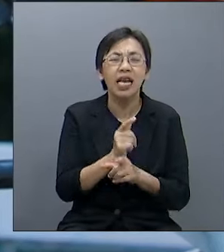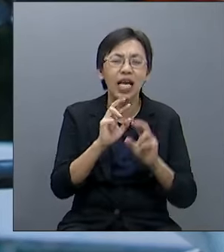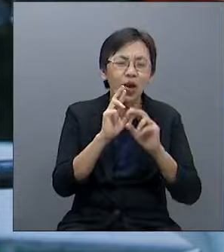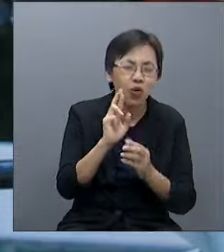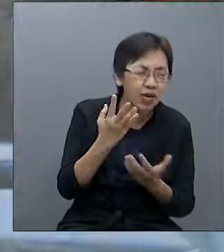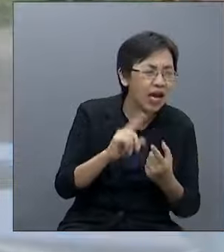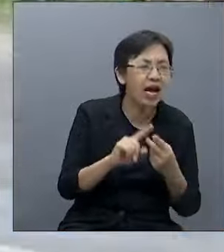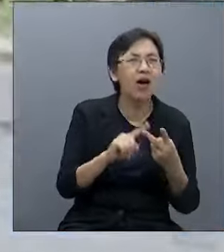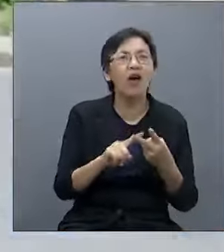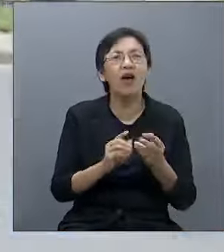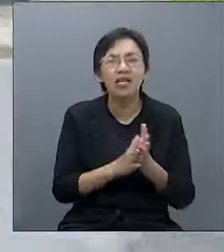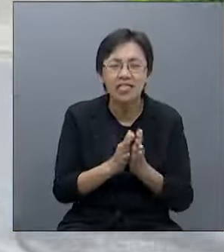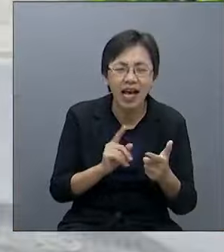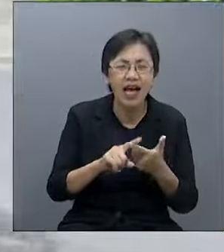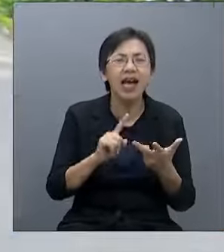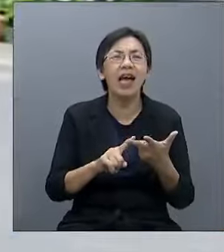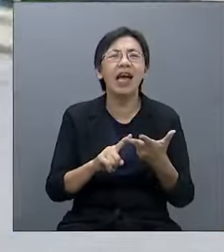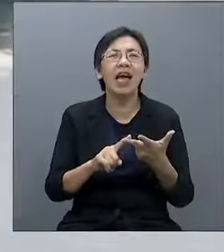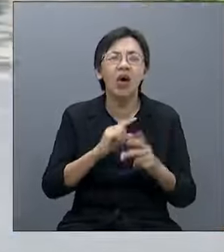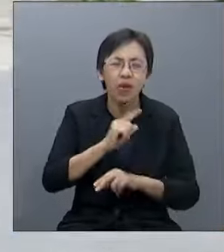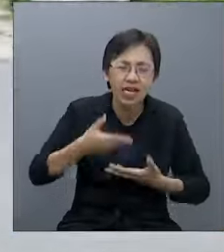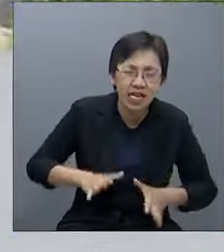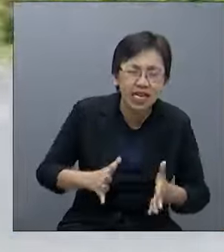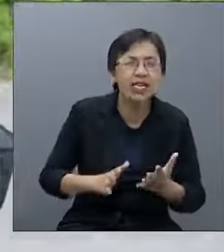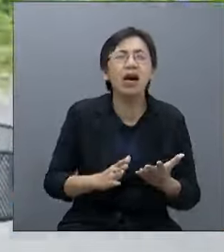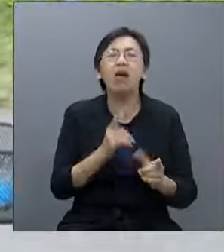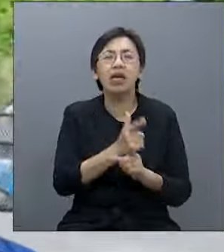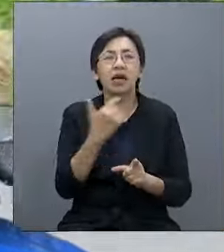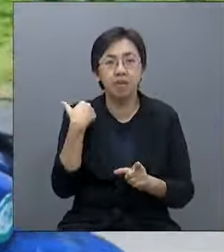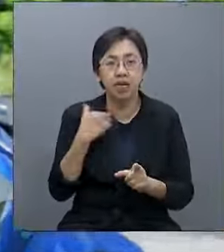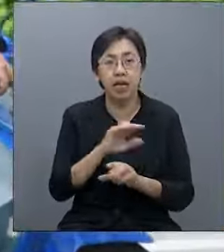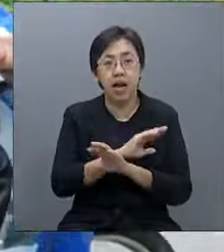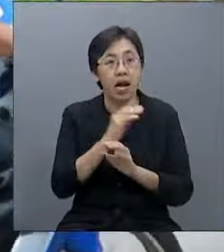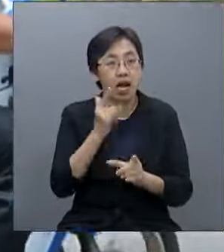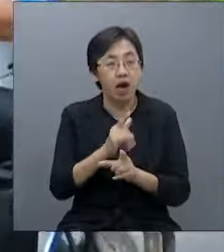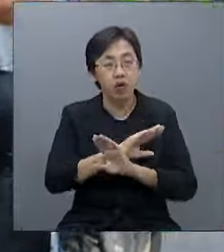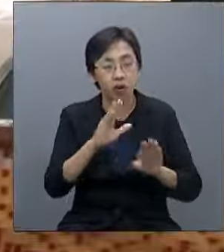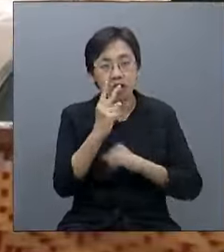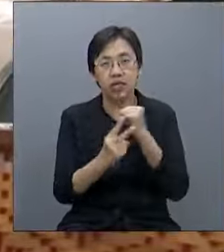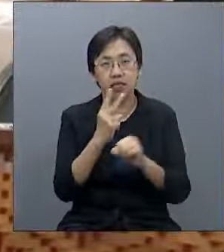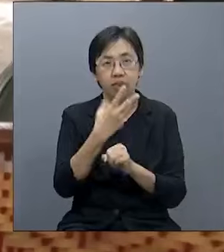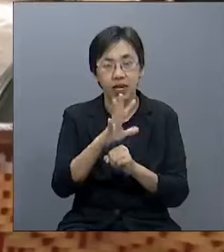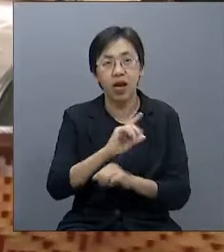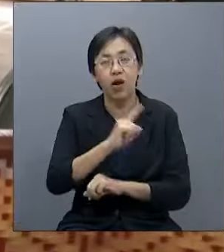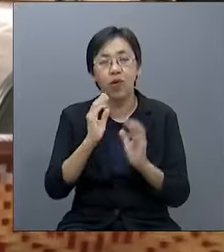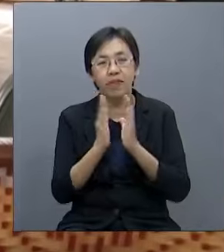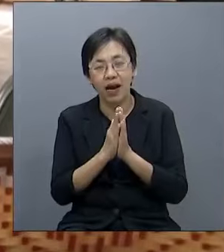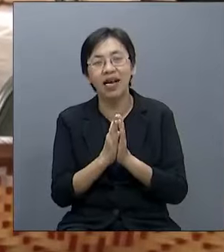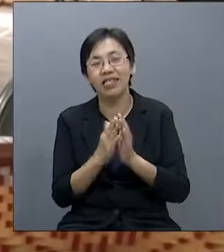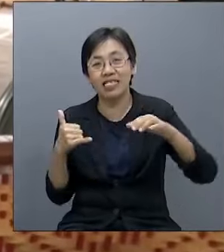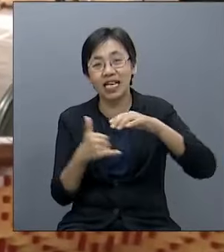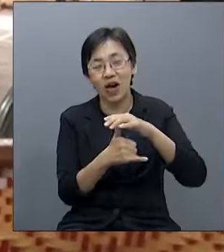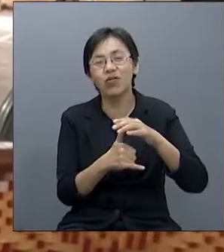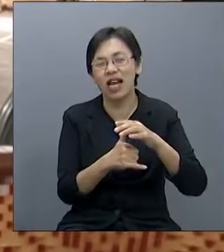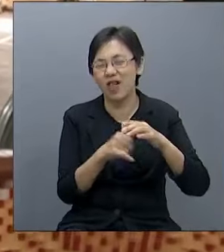กินแชร์อะไรเงี้ยครับปัจจุบันเนี้ยเลิกเหล้ามา2ปีแล้วครับช่วงพรรษาต่อไปเนี่ยจะเป็นครั้งที่